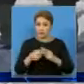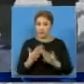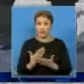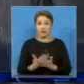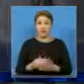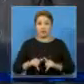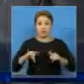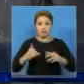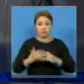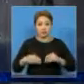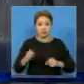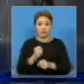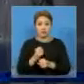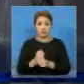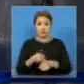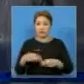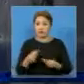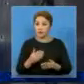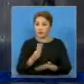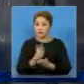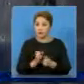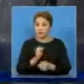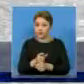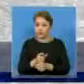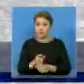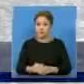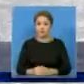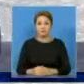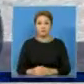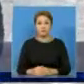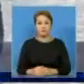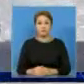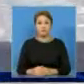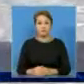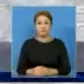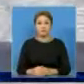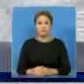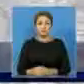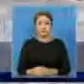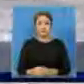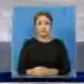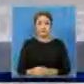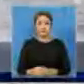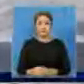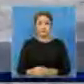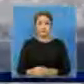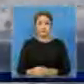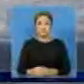базы, развитию земледелия и дал конкретные поручения. Мерике Амангельдахызы, Владимир Федотов, Галымжан Урынов, телеканал Актобе.